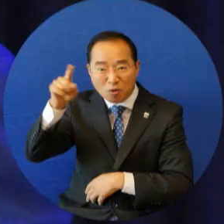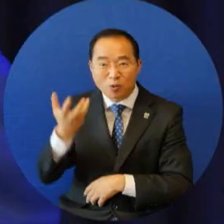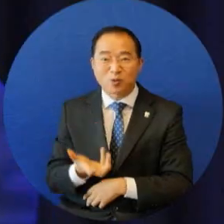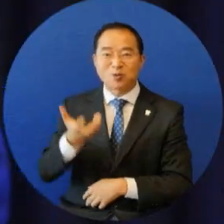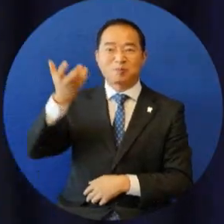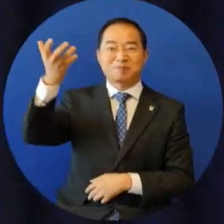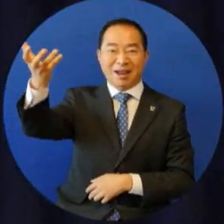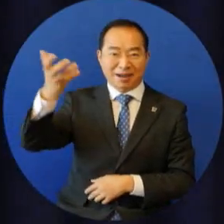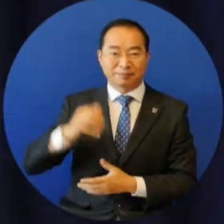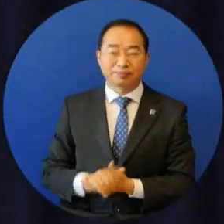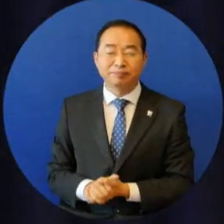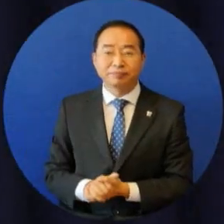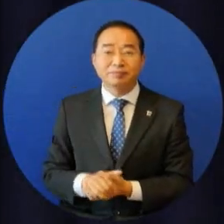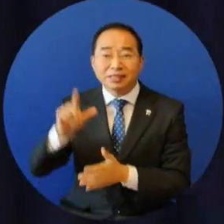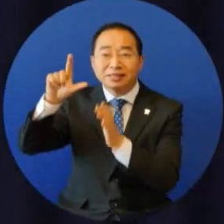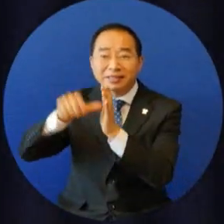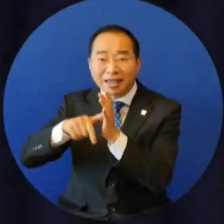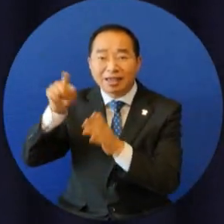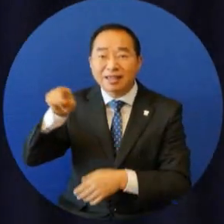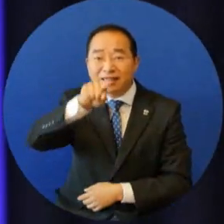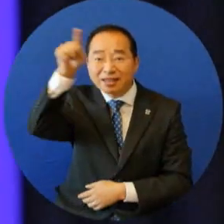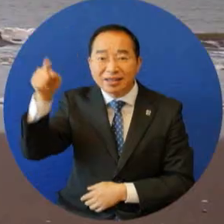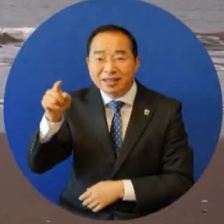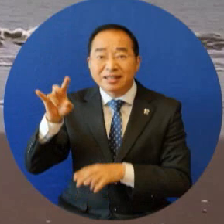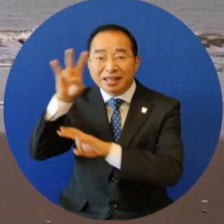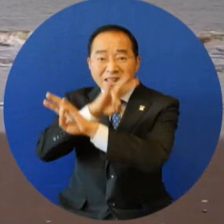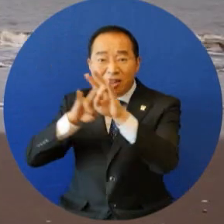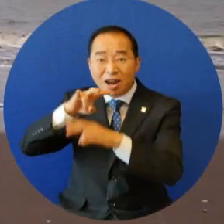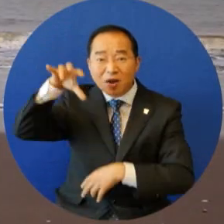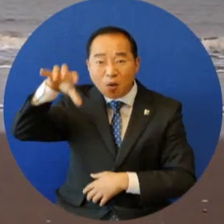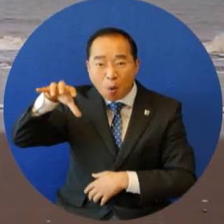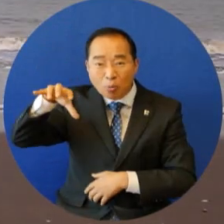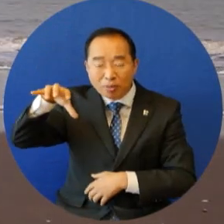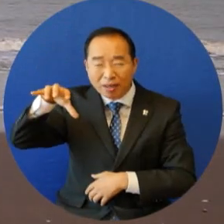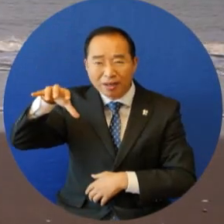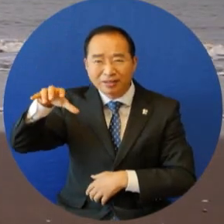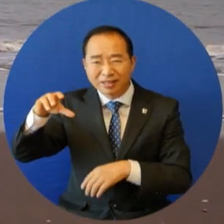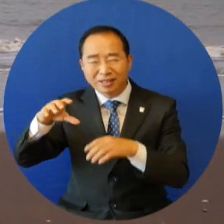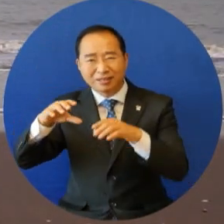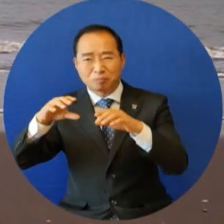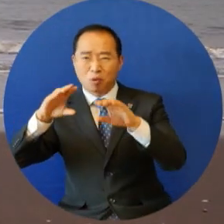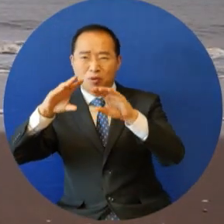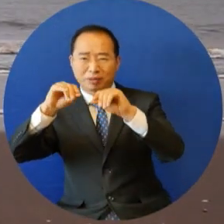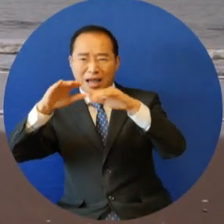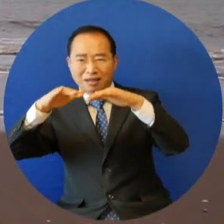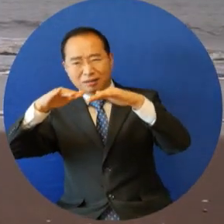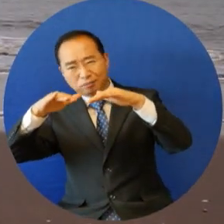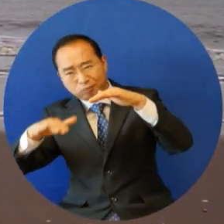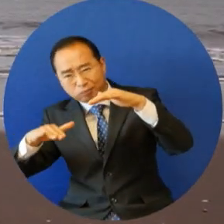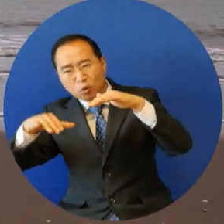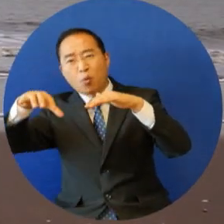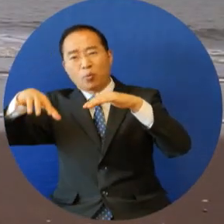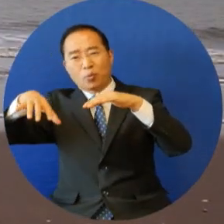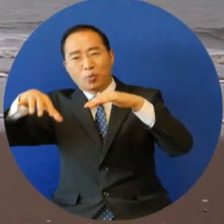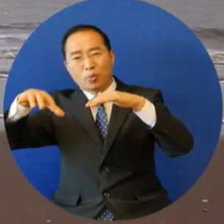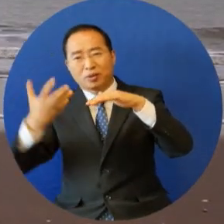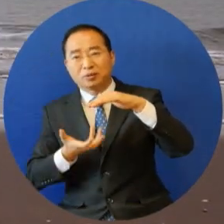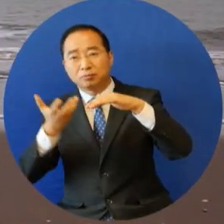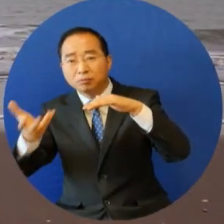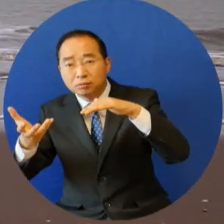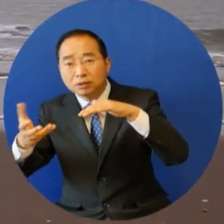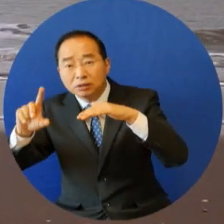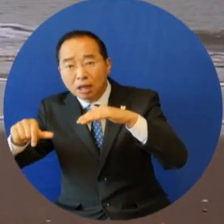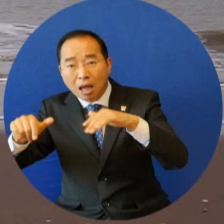올라가요. 그런데 그 당시 네덜란드 저지대는 바다보다도 낮은 위치에 있었기 때문에 소금기가